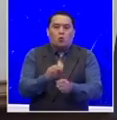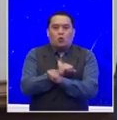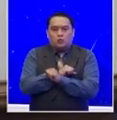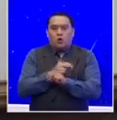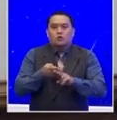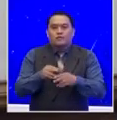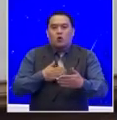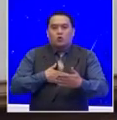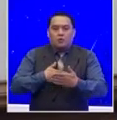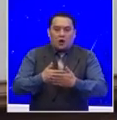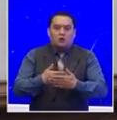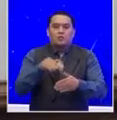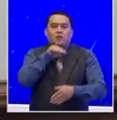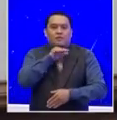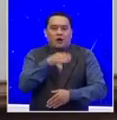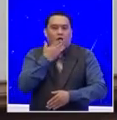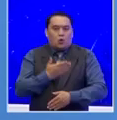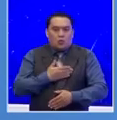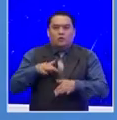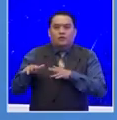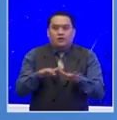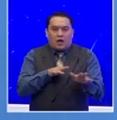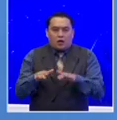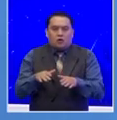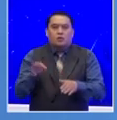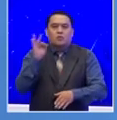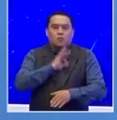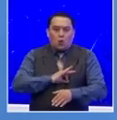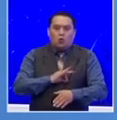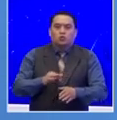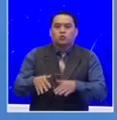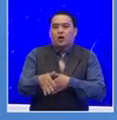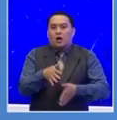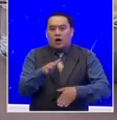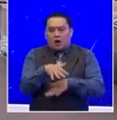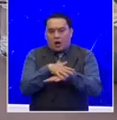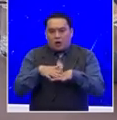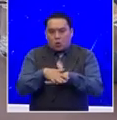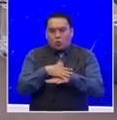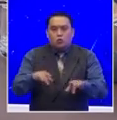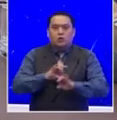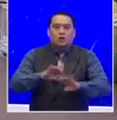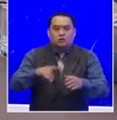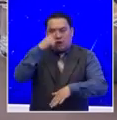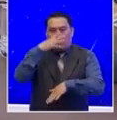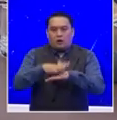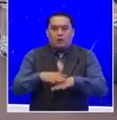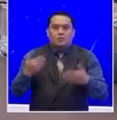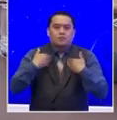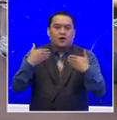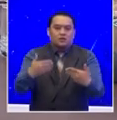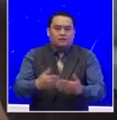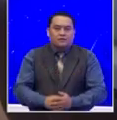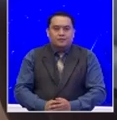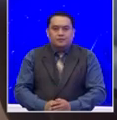заслуженном отдыхе. Ваш профессионализм и любовь к своему делу принесли немало пользы народу, отметил Амандык Баталов, вручая поздравительный